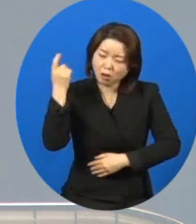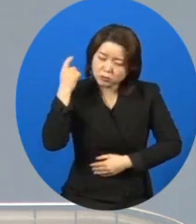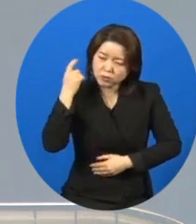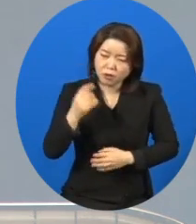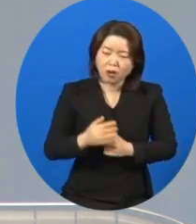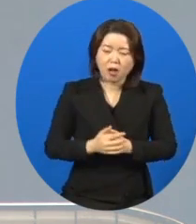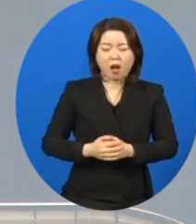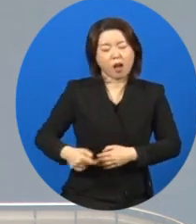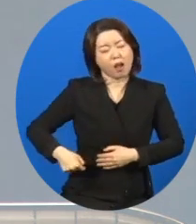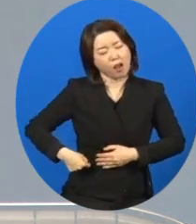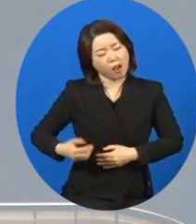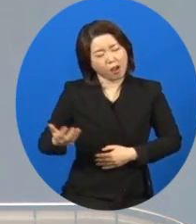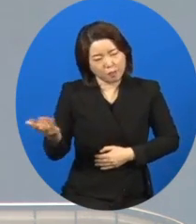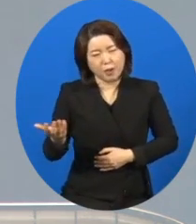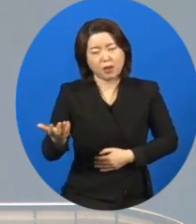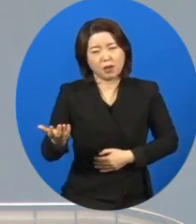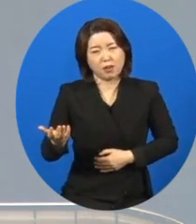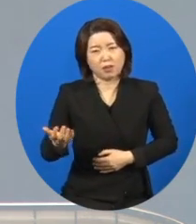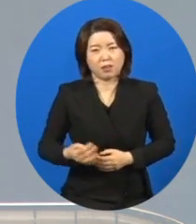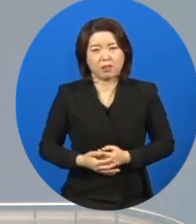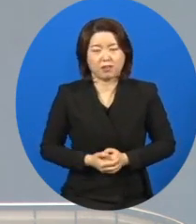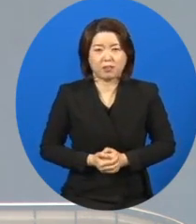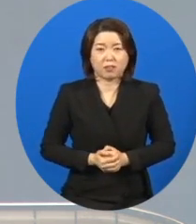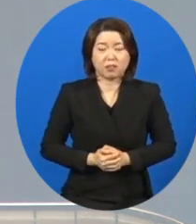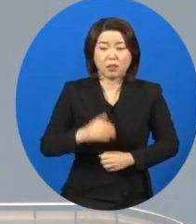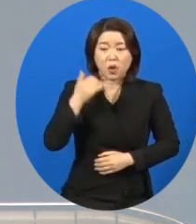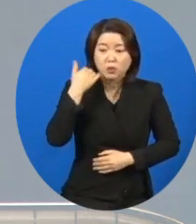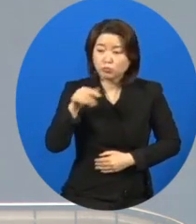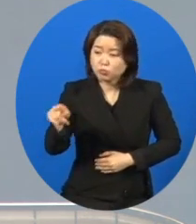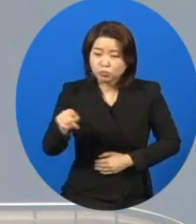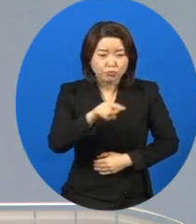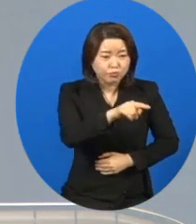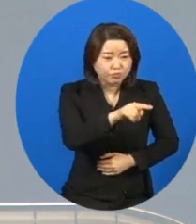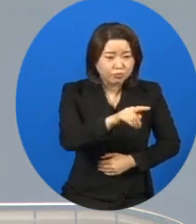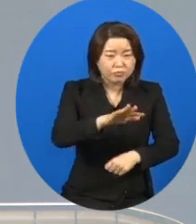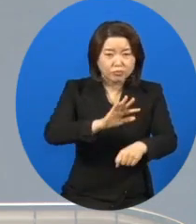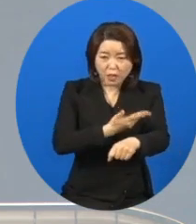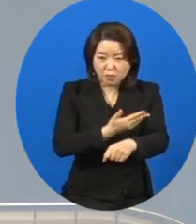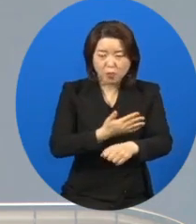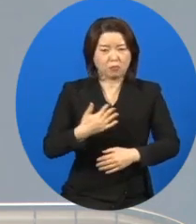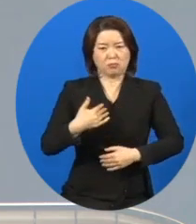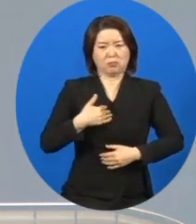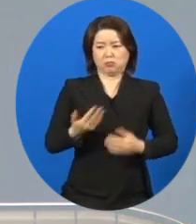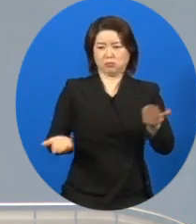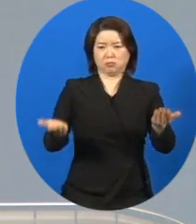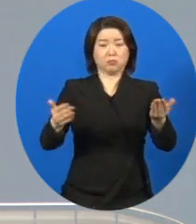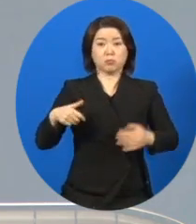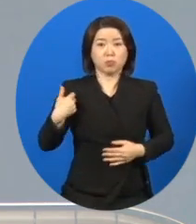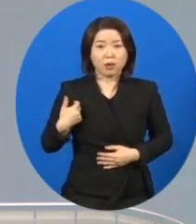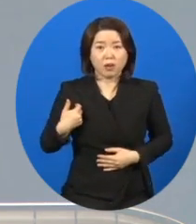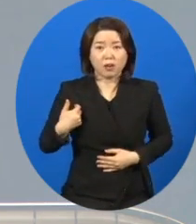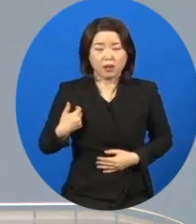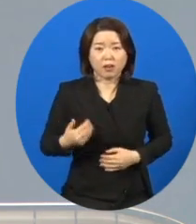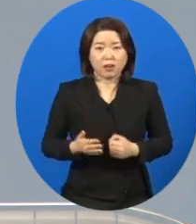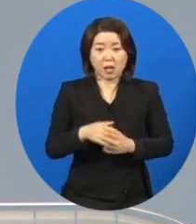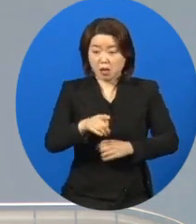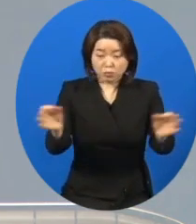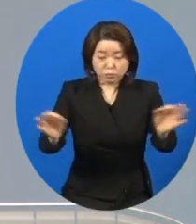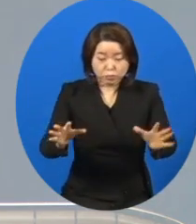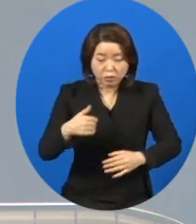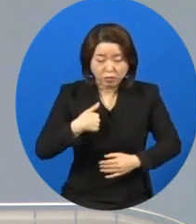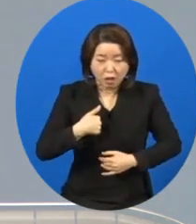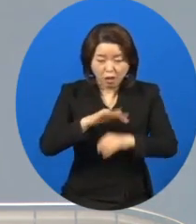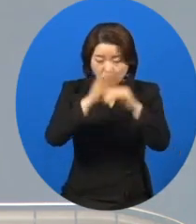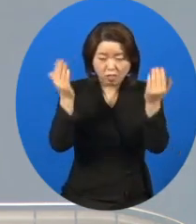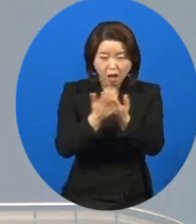마음이 참 아팠습니다. 누가 어떻게 잘못했는지 그건 제가 잘 모르겠어요. 그 순간에 어떻게 그걸